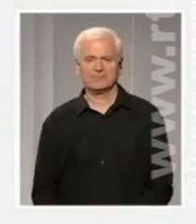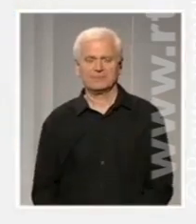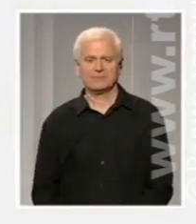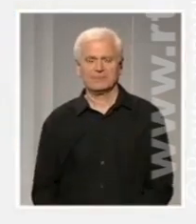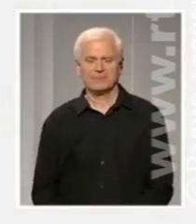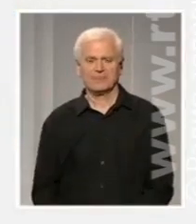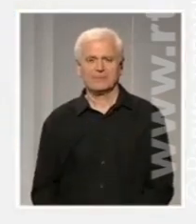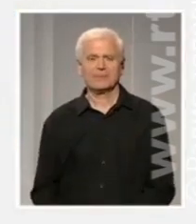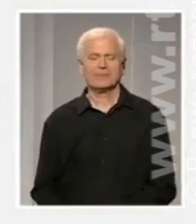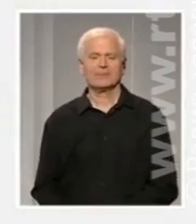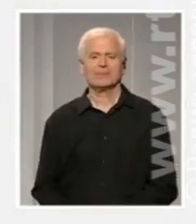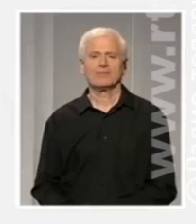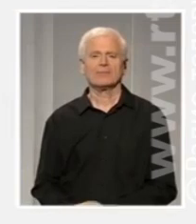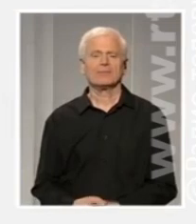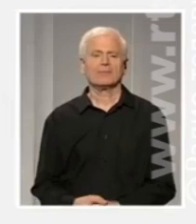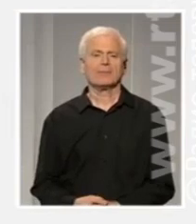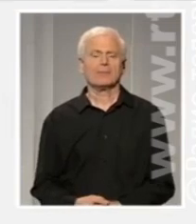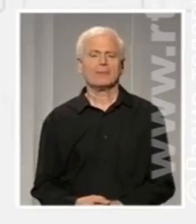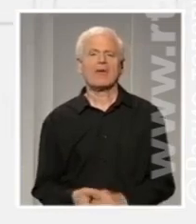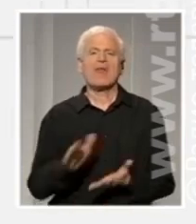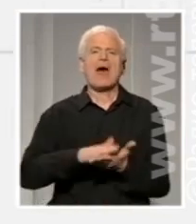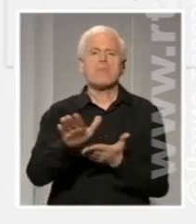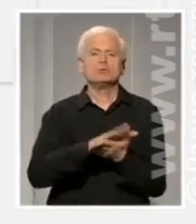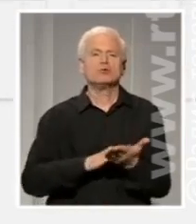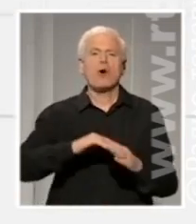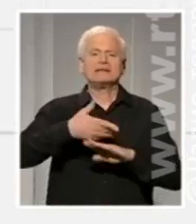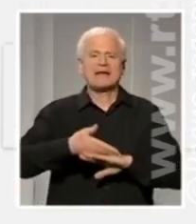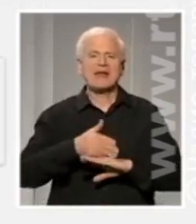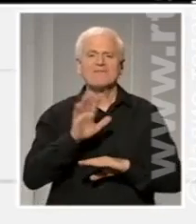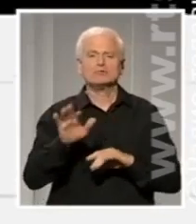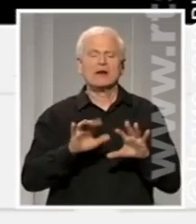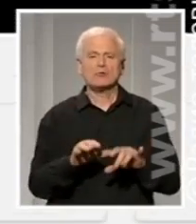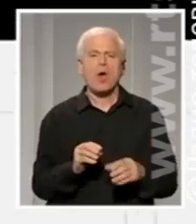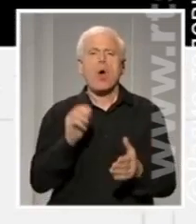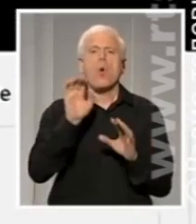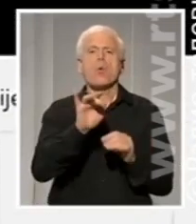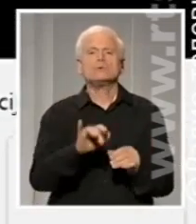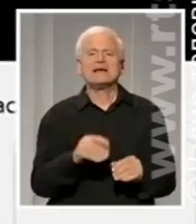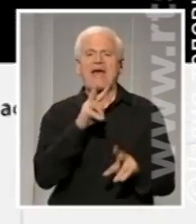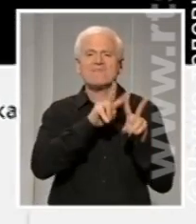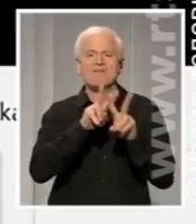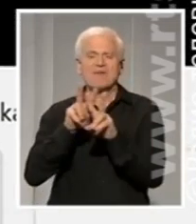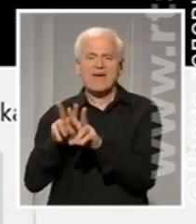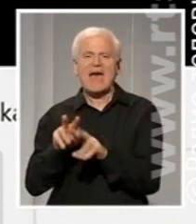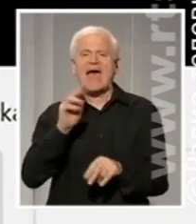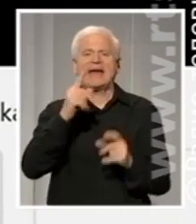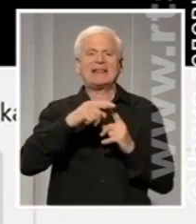Na početnoj strani pretraživača koji koristite na vašem računaru ukucajte